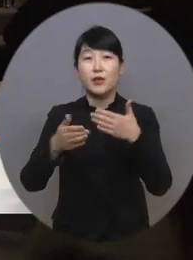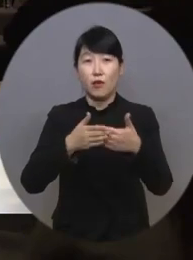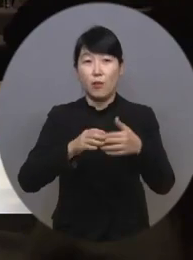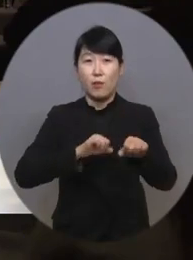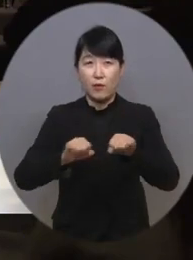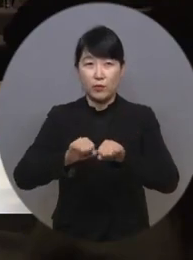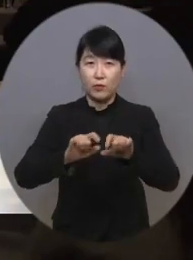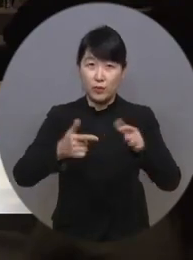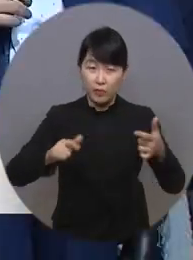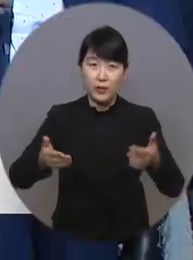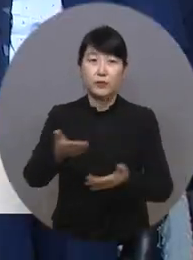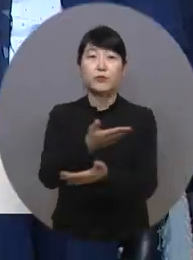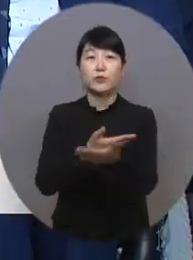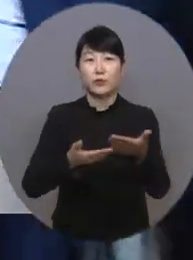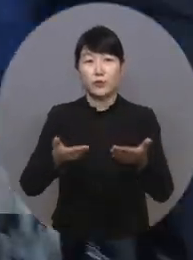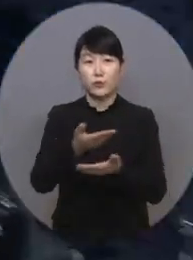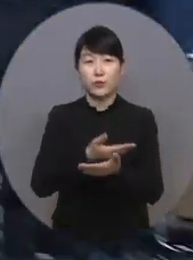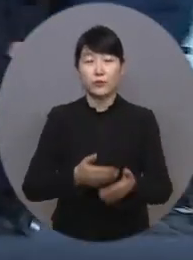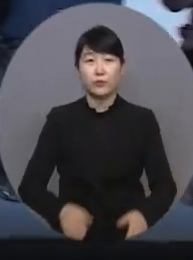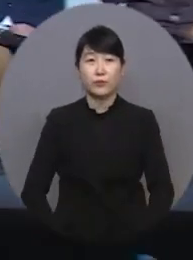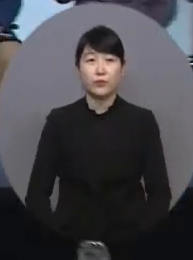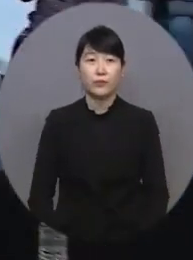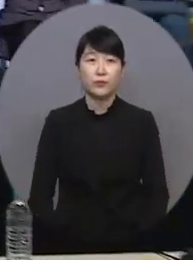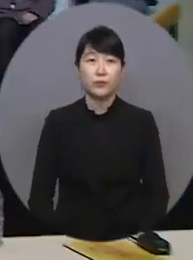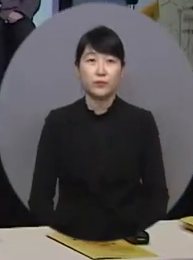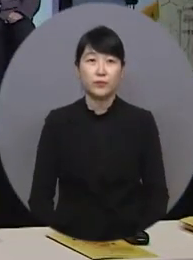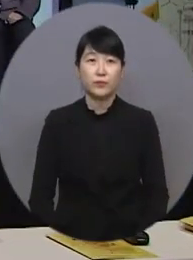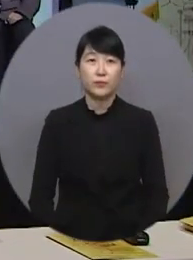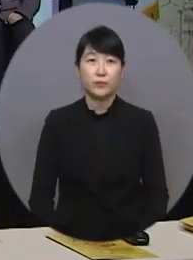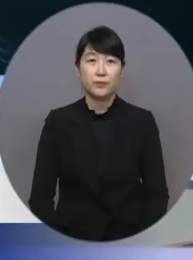다양한 이벤트가 마련돼 교류의 장이 됐습니다.